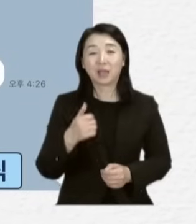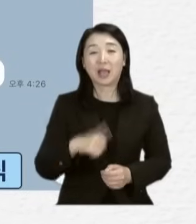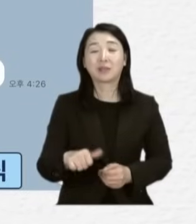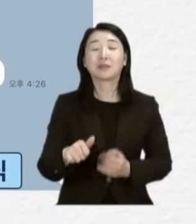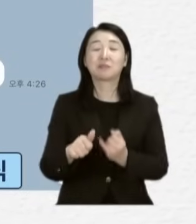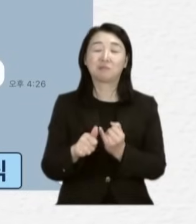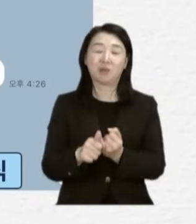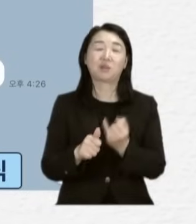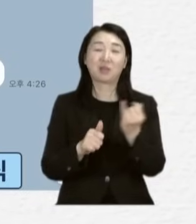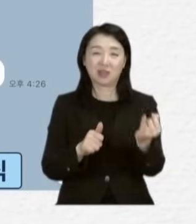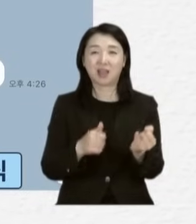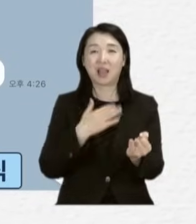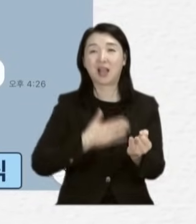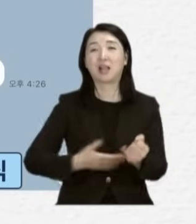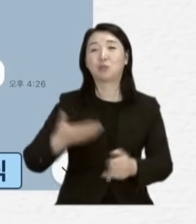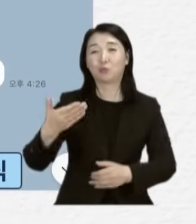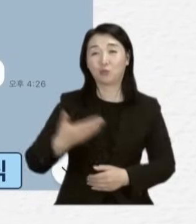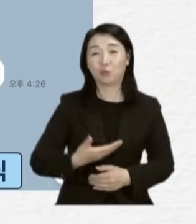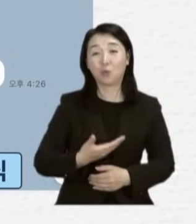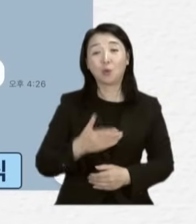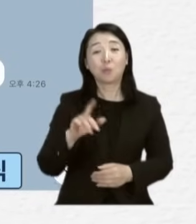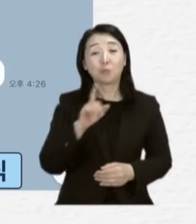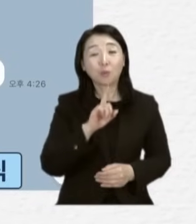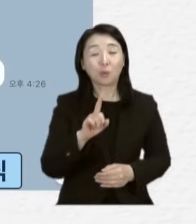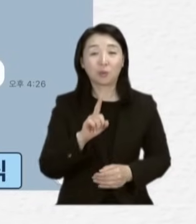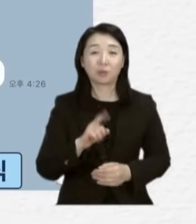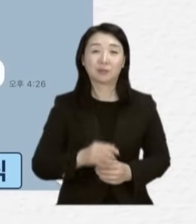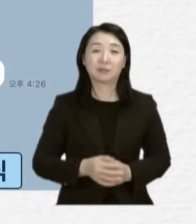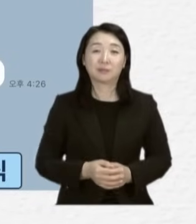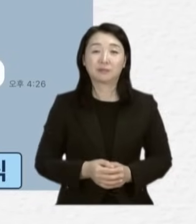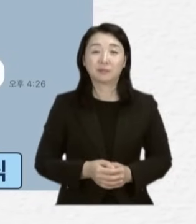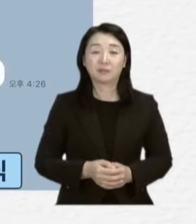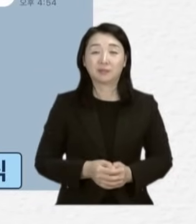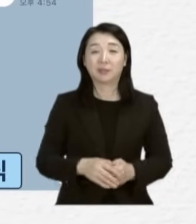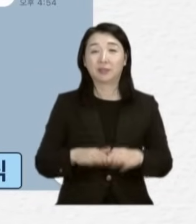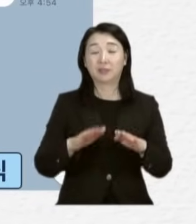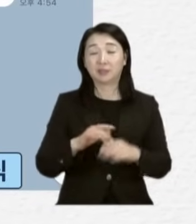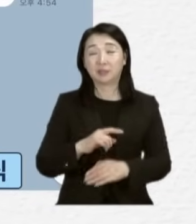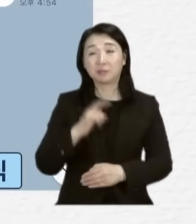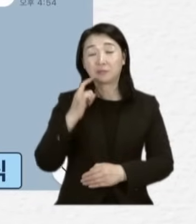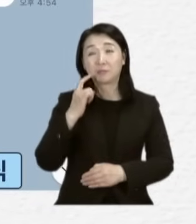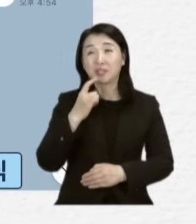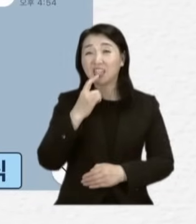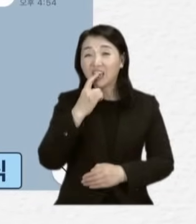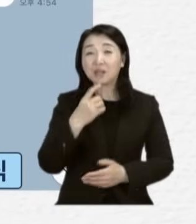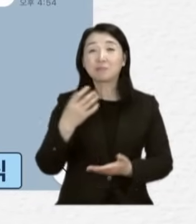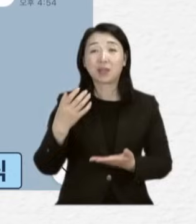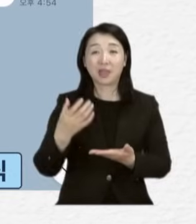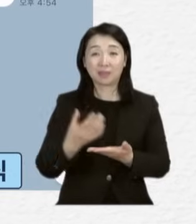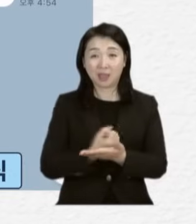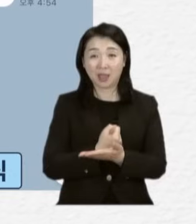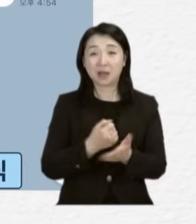며느리가 며느리 카 뭐라고요 아버님 예 지금 은메달입니다 은메달입니다